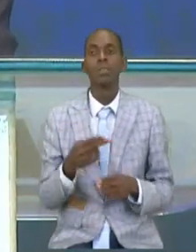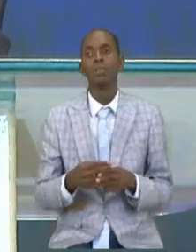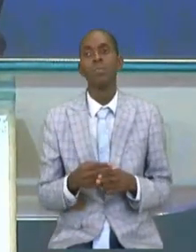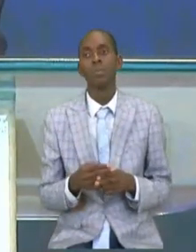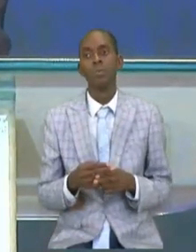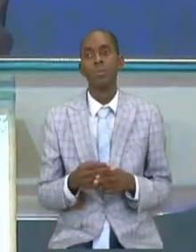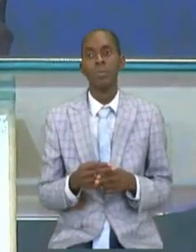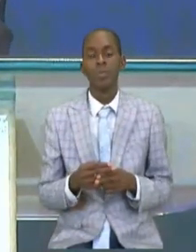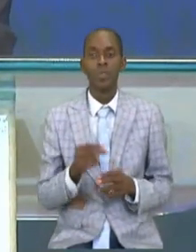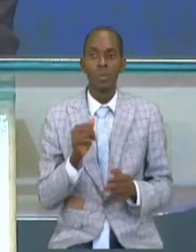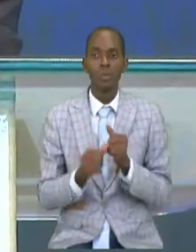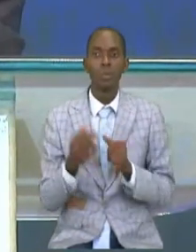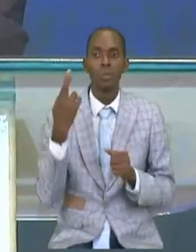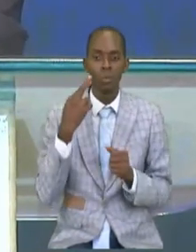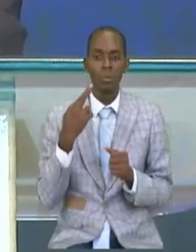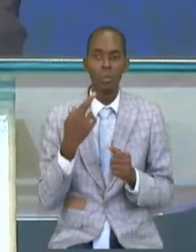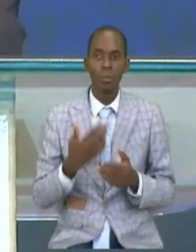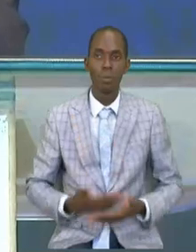sont nés.